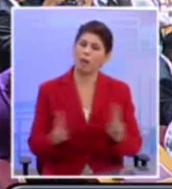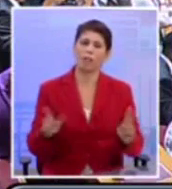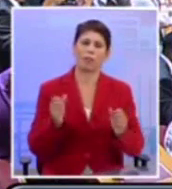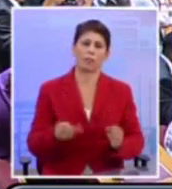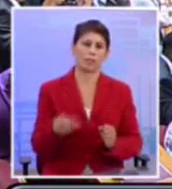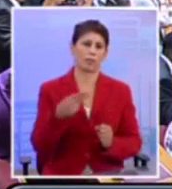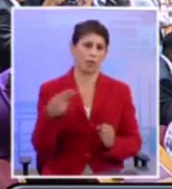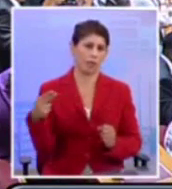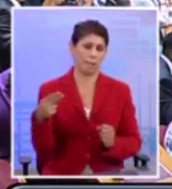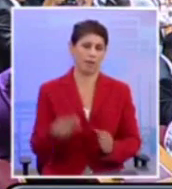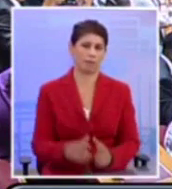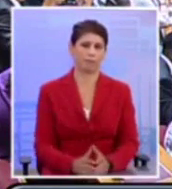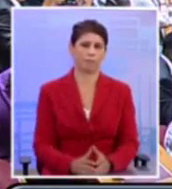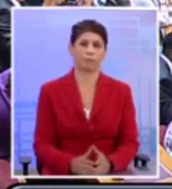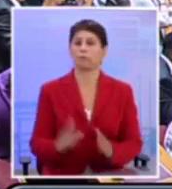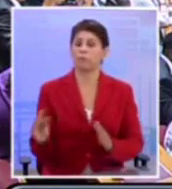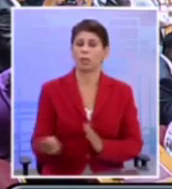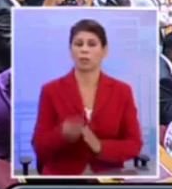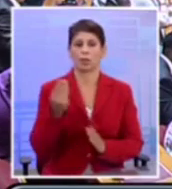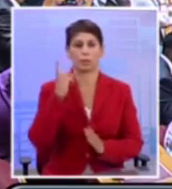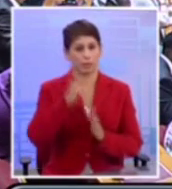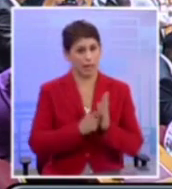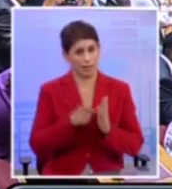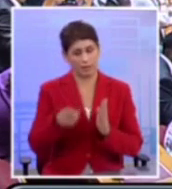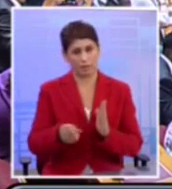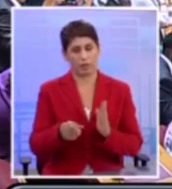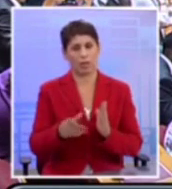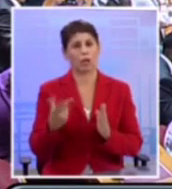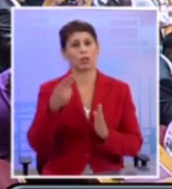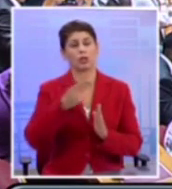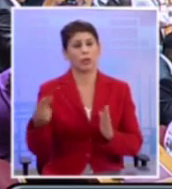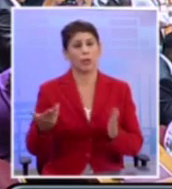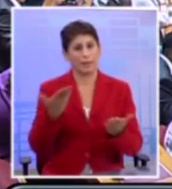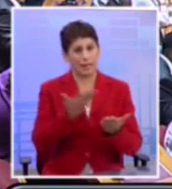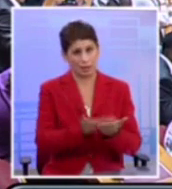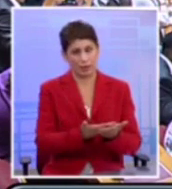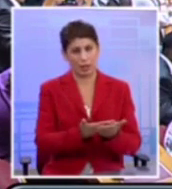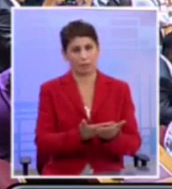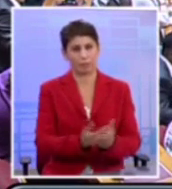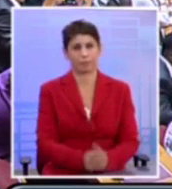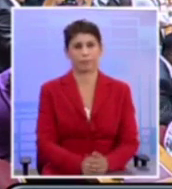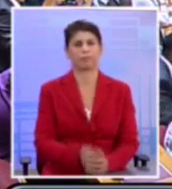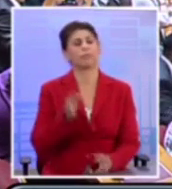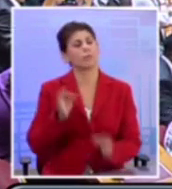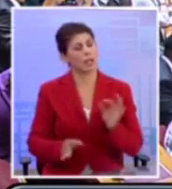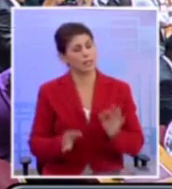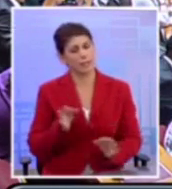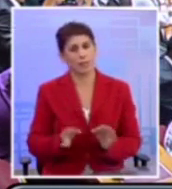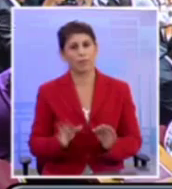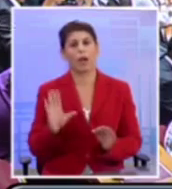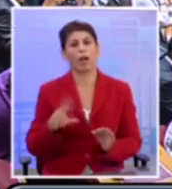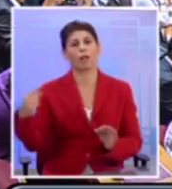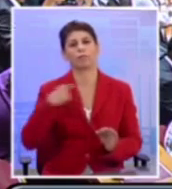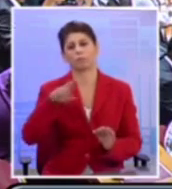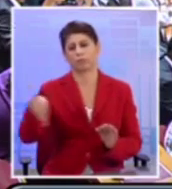θέμα, πόσα προκύπτουν από την έκθεση αυτή, ότι το θέμα τέθηκε και συζητήθηκε, αλλά